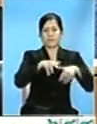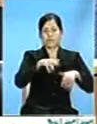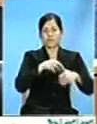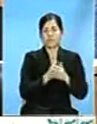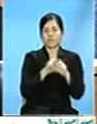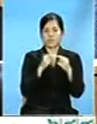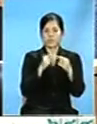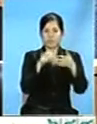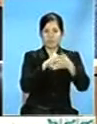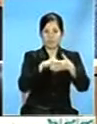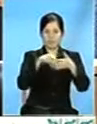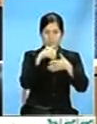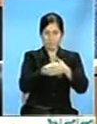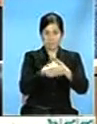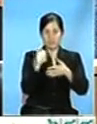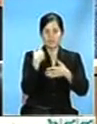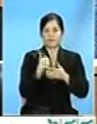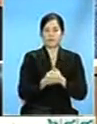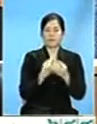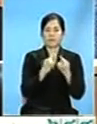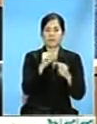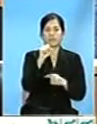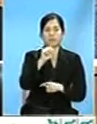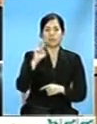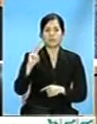การเลือกตั้งโดยตรงครับส่วนส.ว.